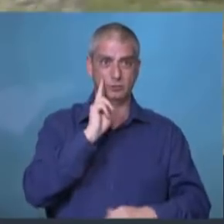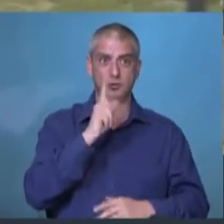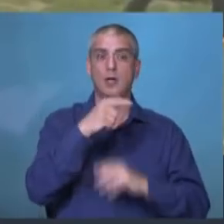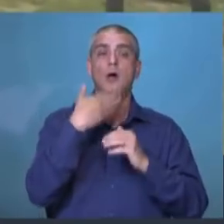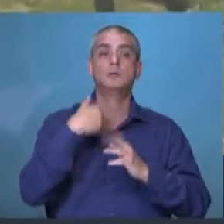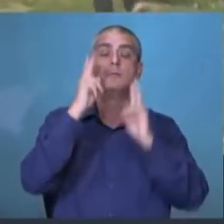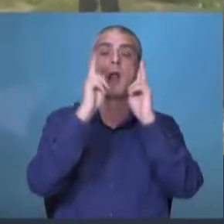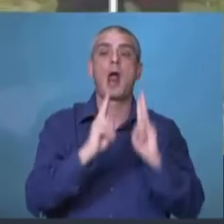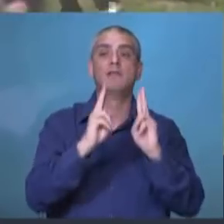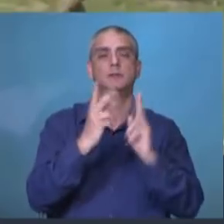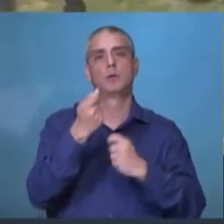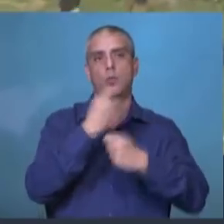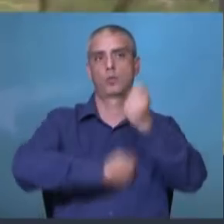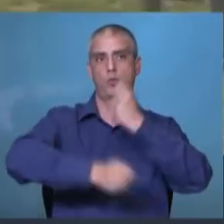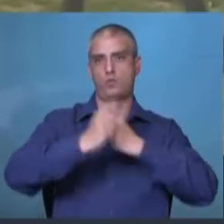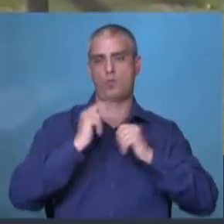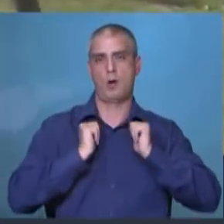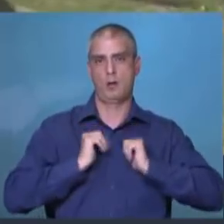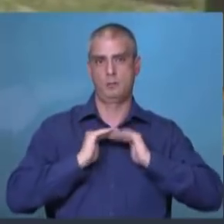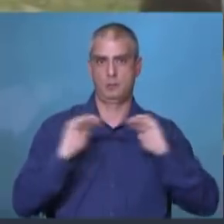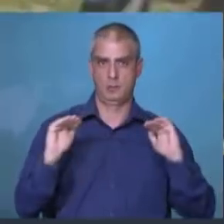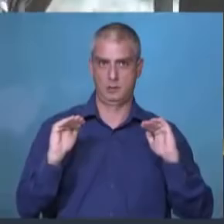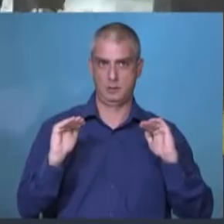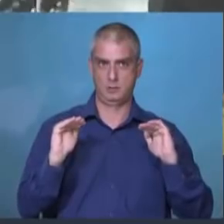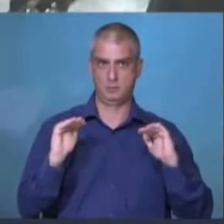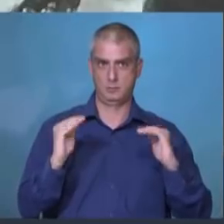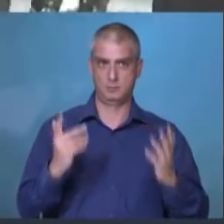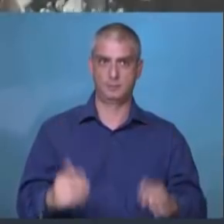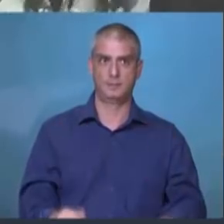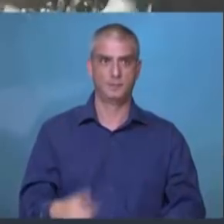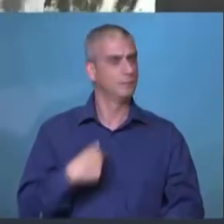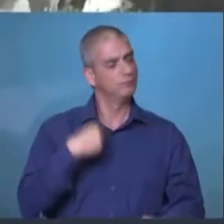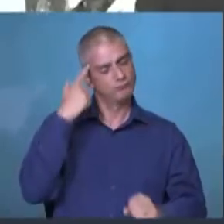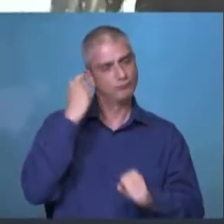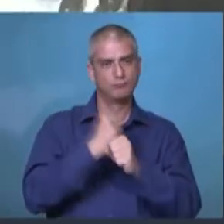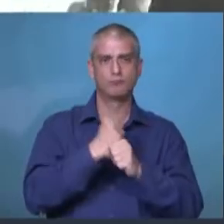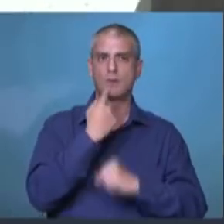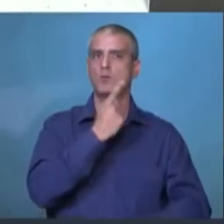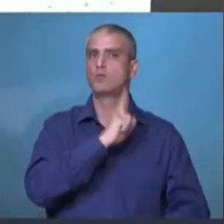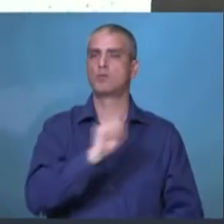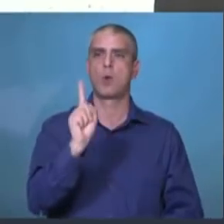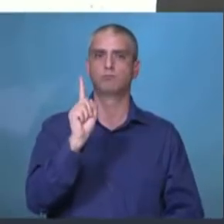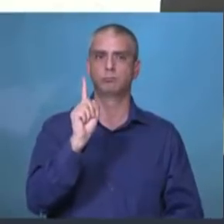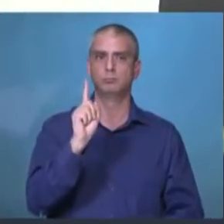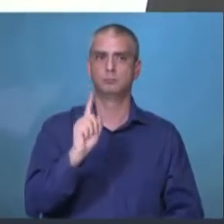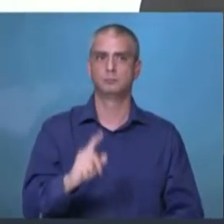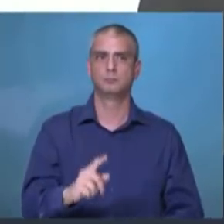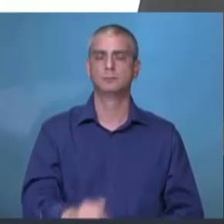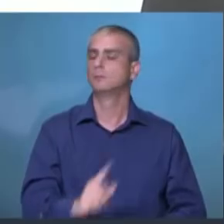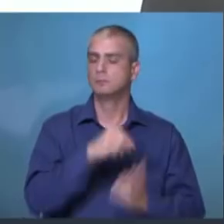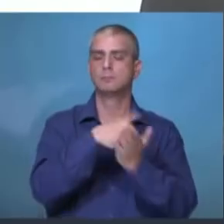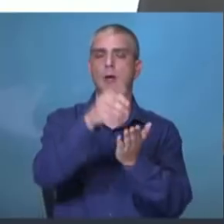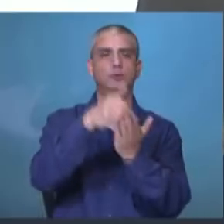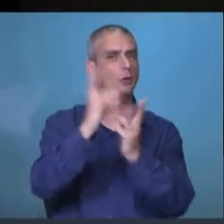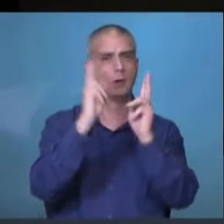תתווקף מסירת אל-עודה מוקבל הזה התהדה, בתאקיד כאן המוקף חאסמן וג'זמן מסירת